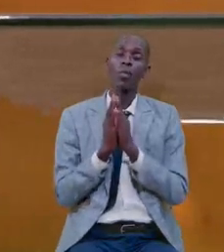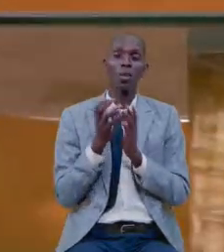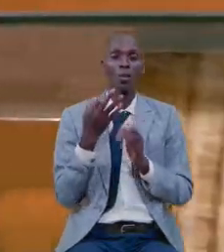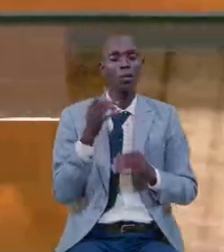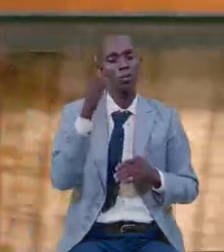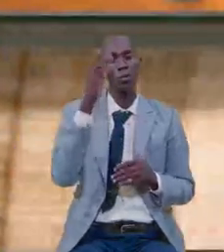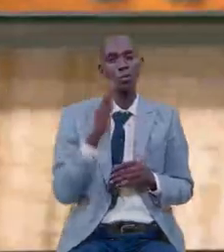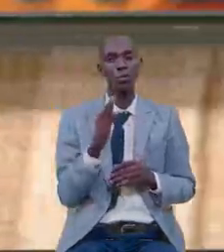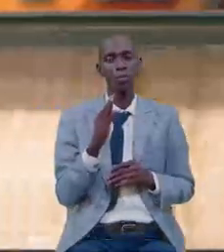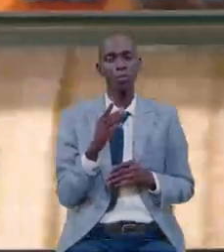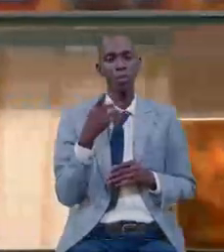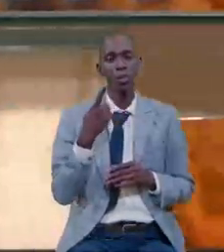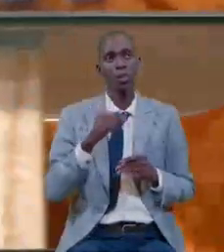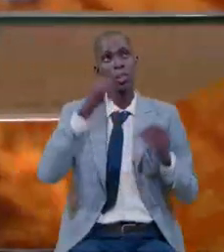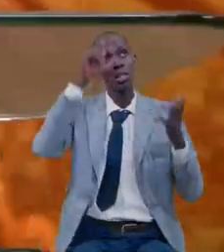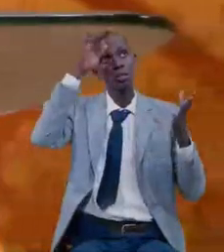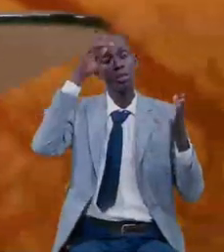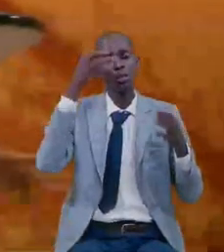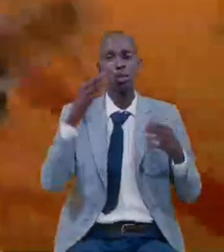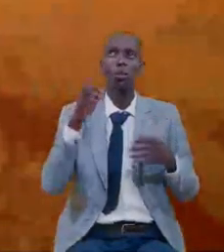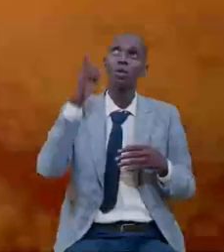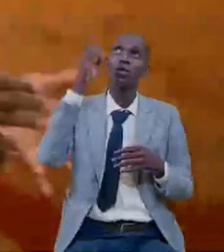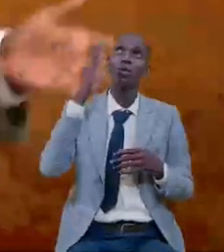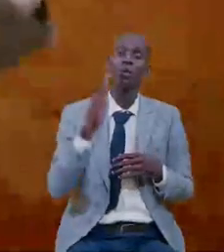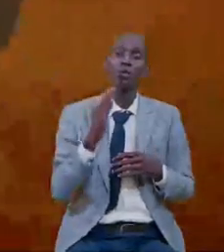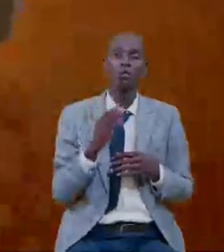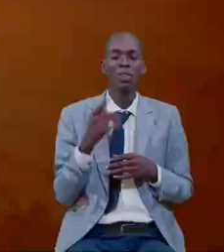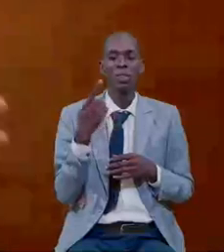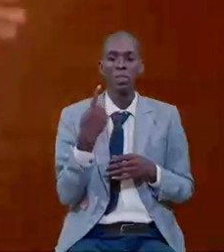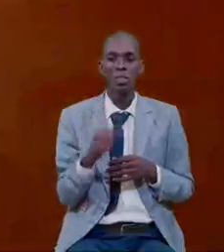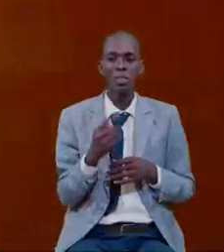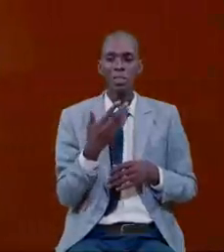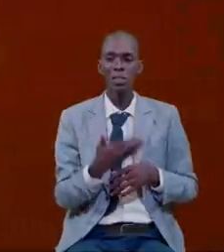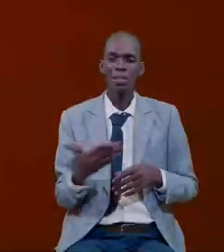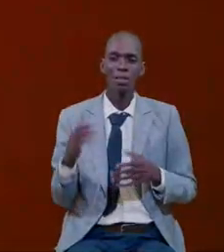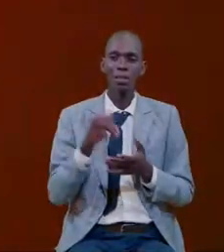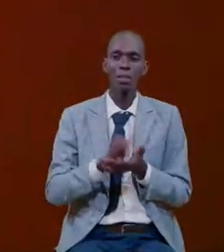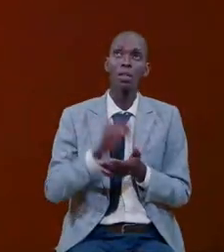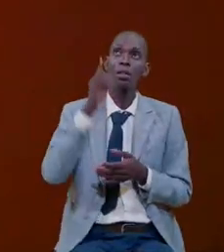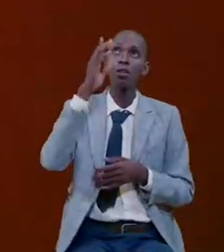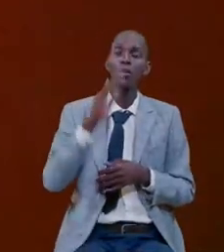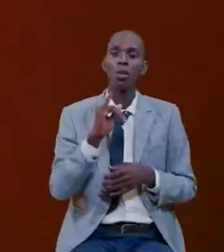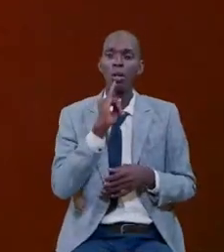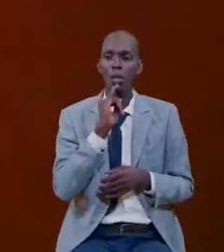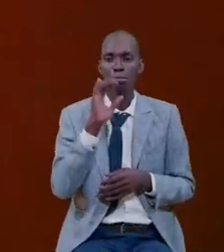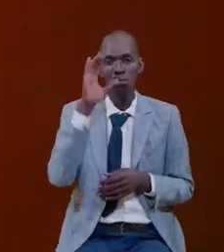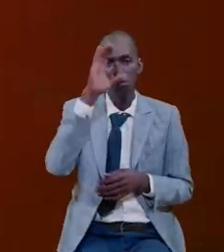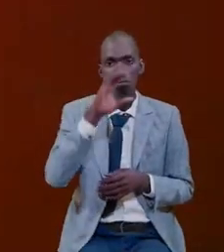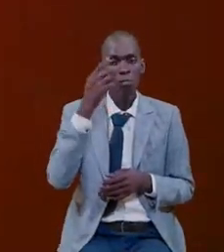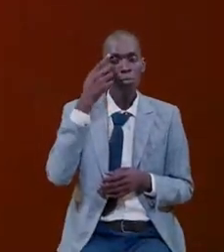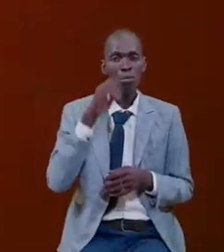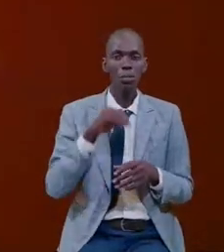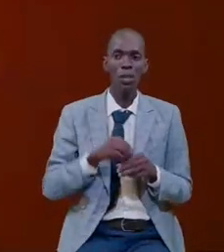L'exigence de Dieu, l'attente de Dieu. Ce que Dieu cherche